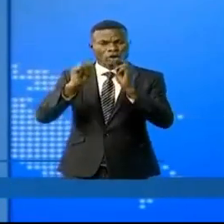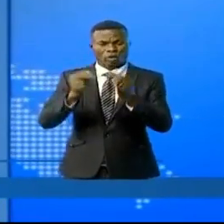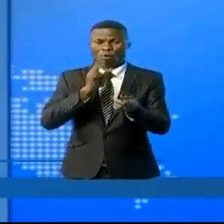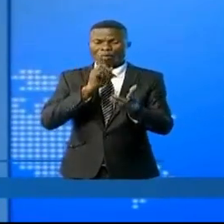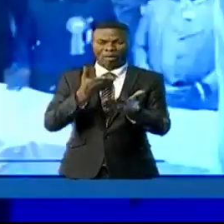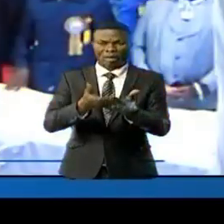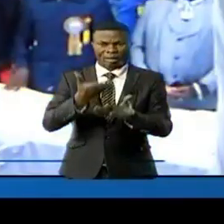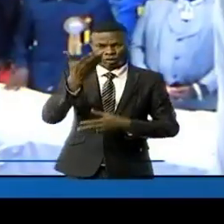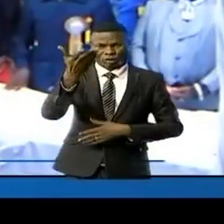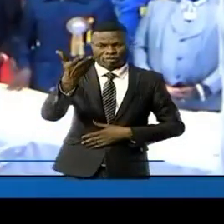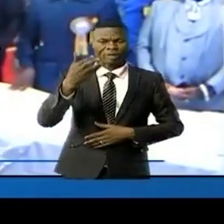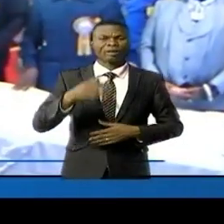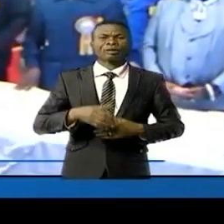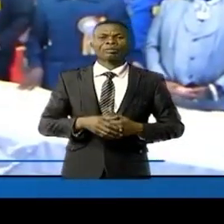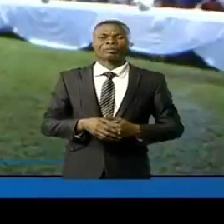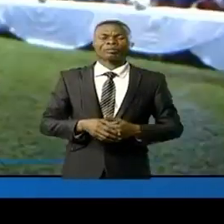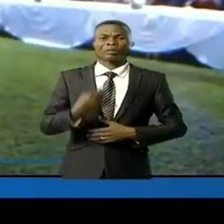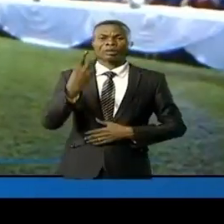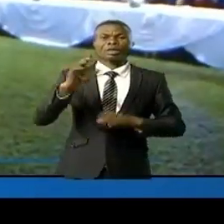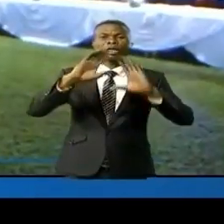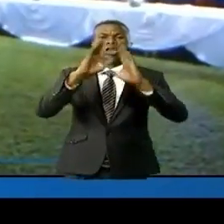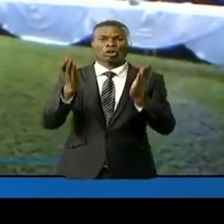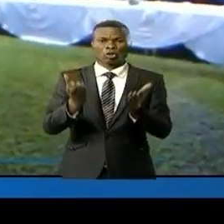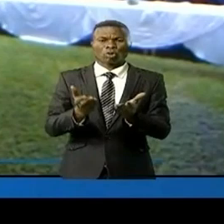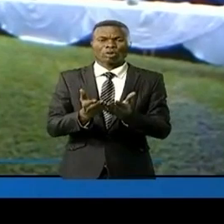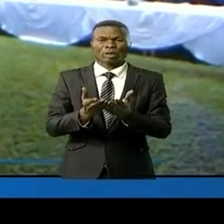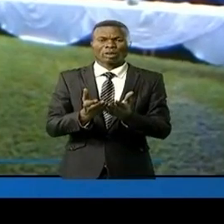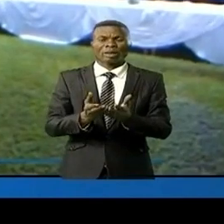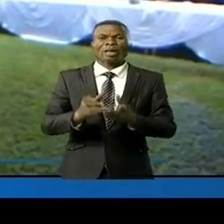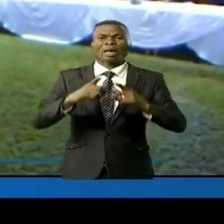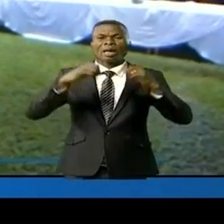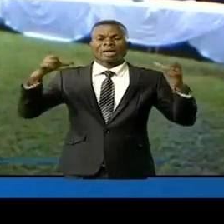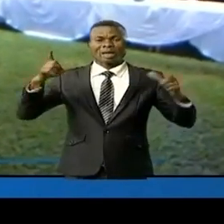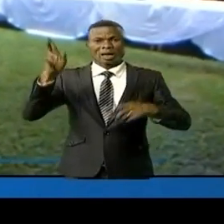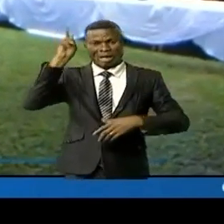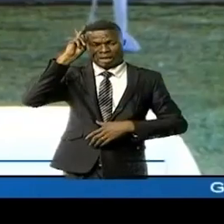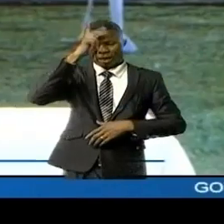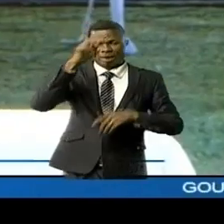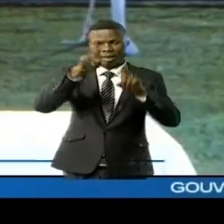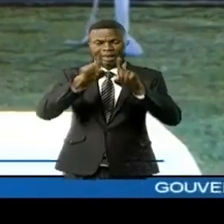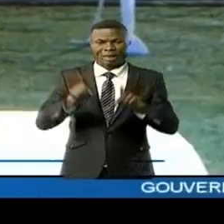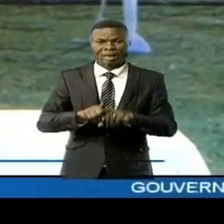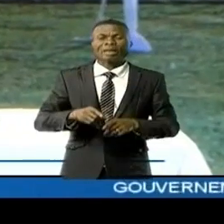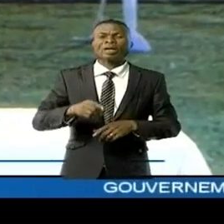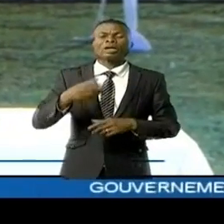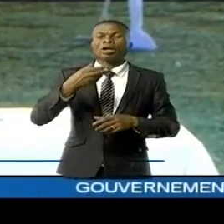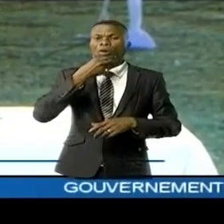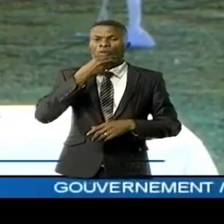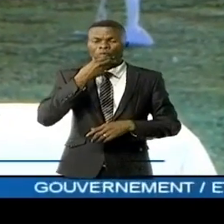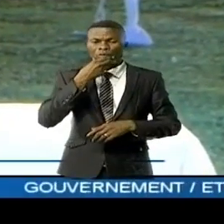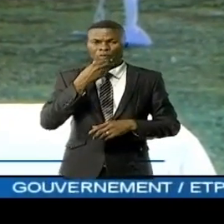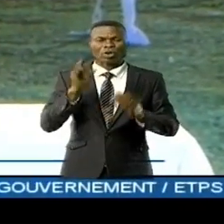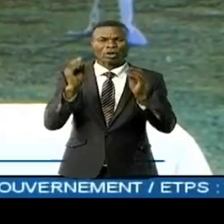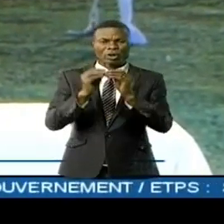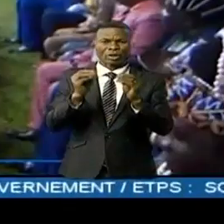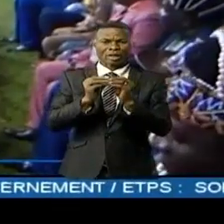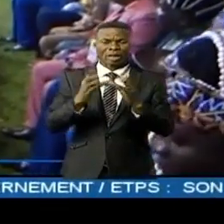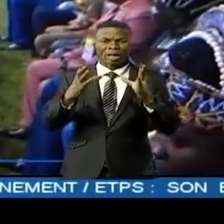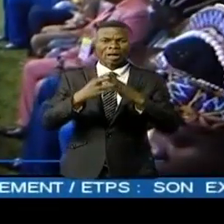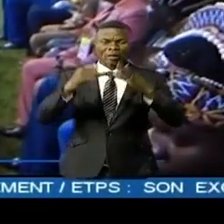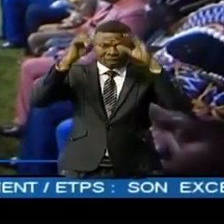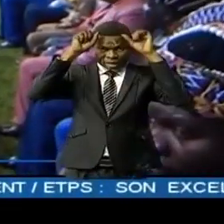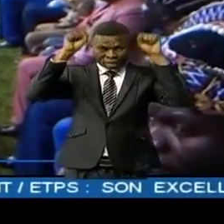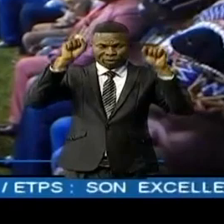prenantes. Les deux communautés du Grand Katanga et du Grand Kasaï étaient réunies tour à tour autour du président